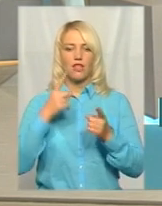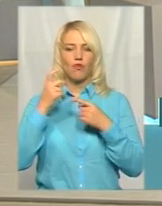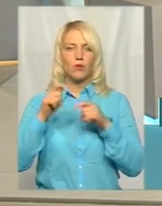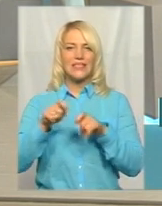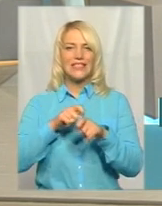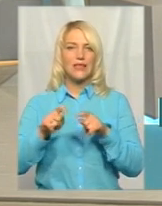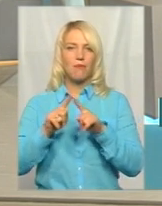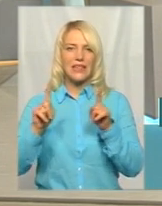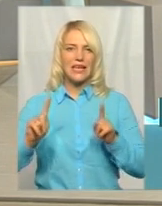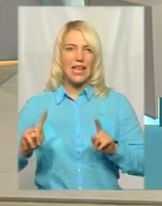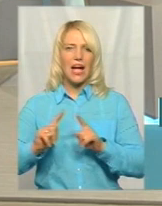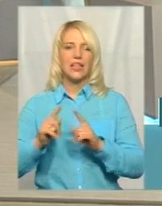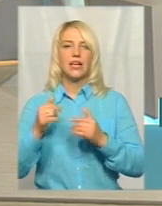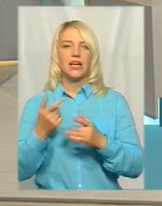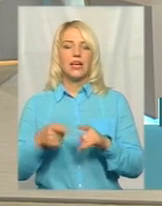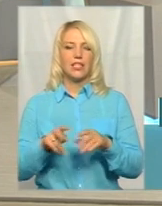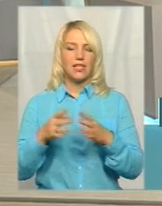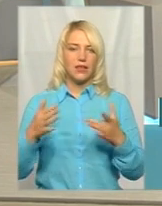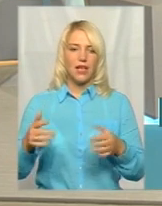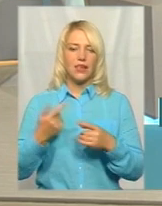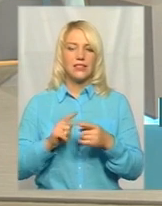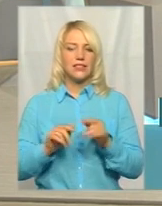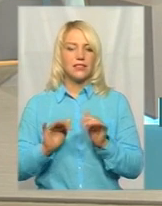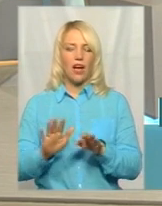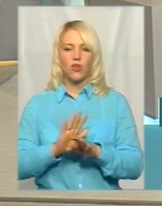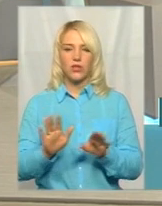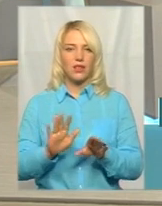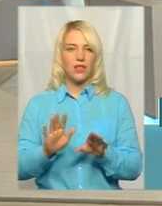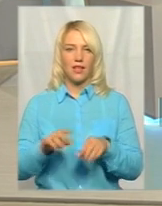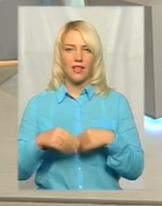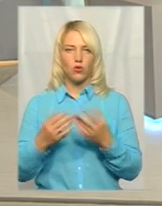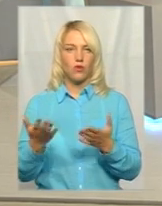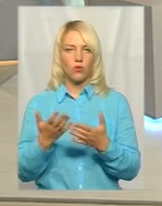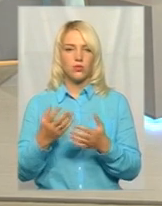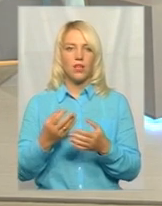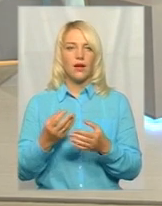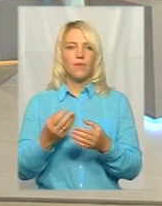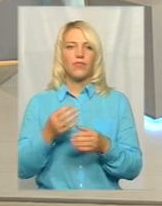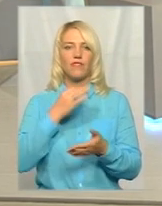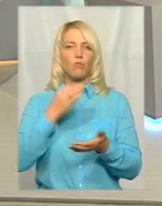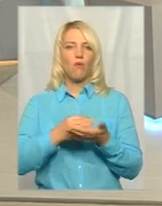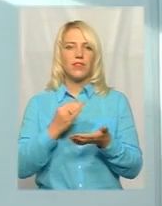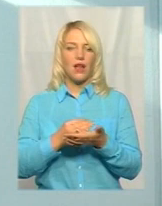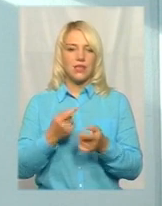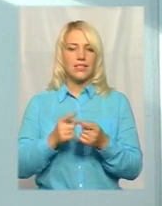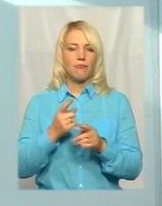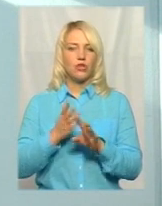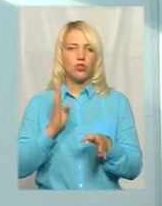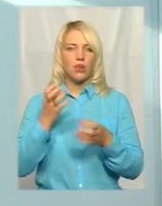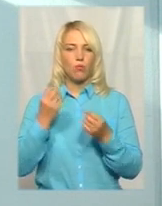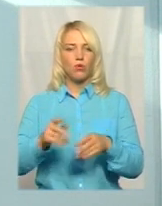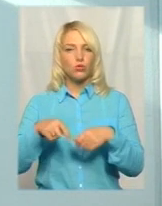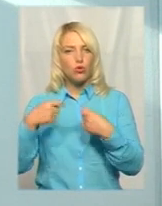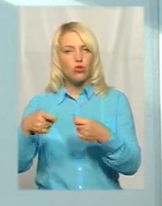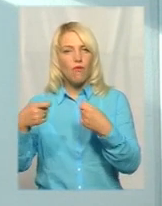ці заходи, вони зовсім не тягнуть і не можуть, в принципі, потягнути якусь відповідальність роботодавця. Це, в першу чергу, доведення до